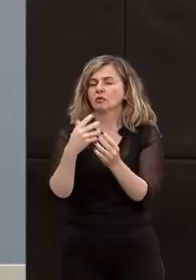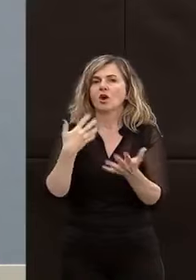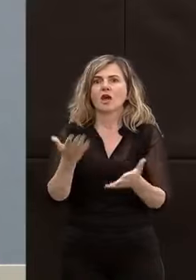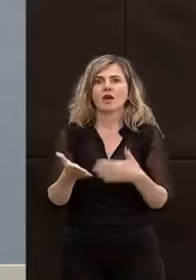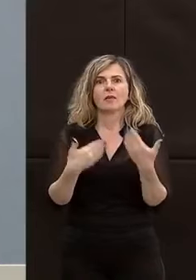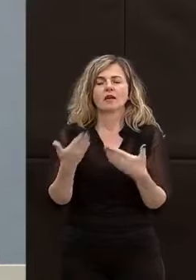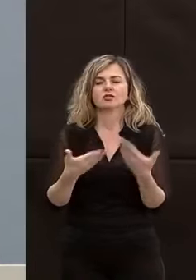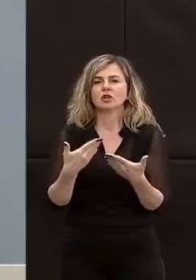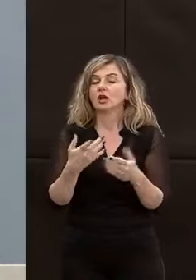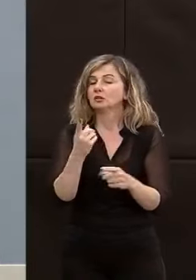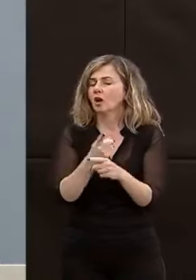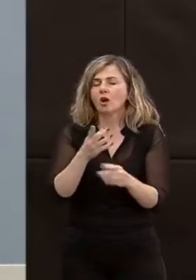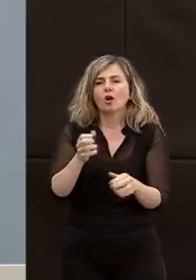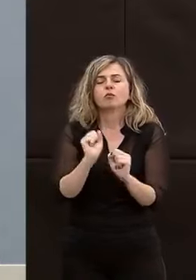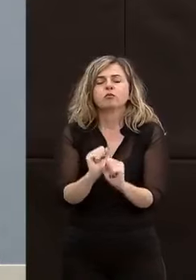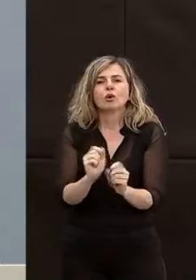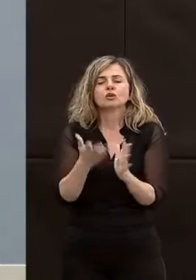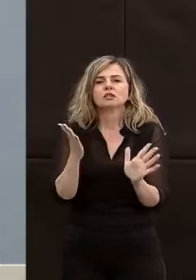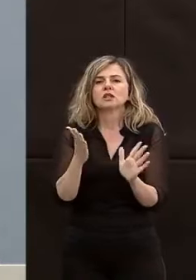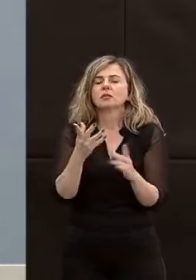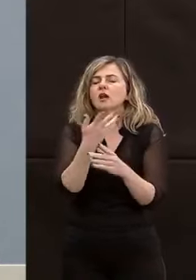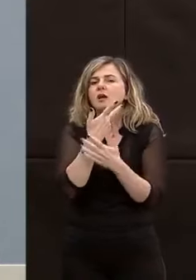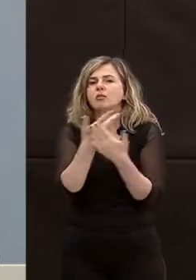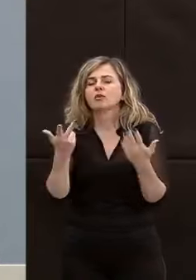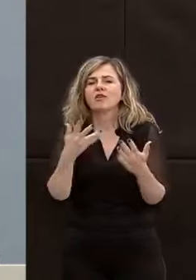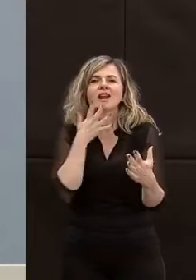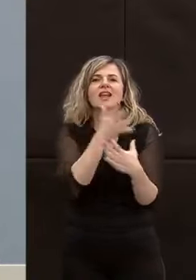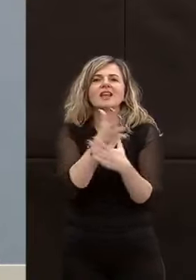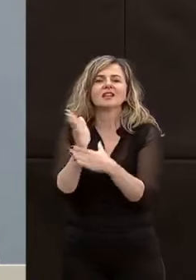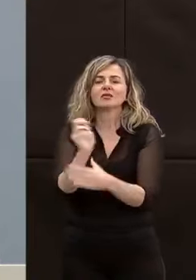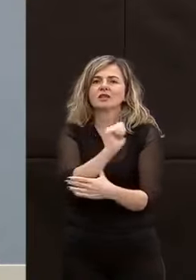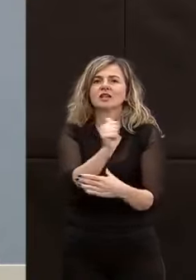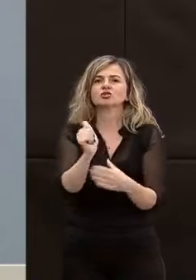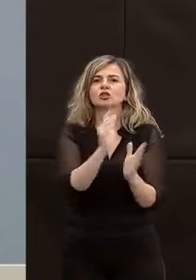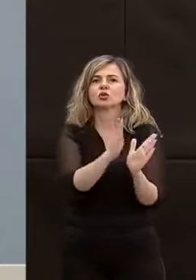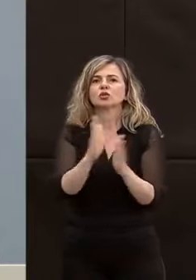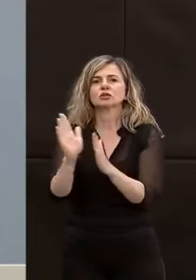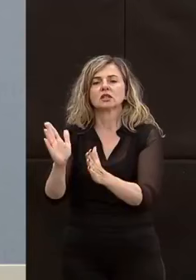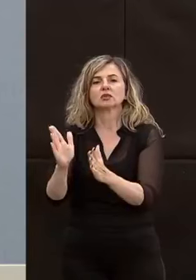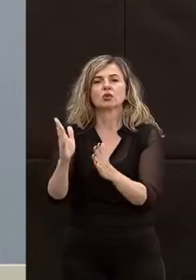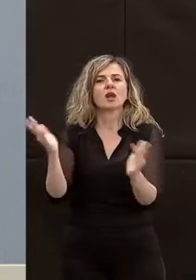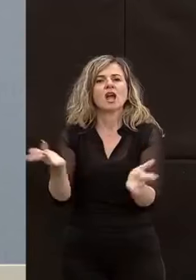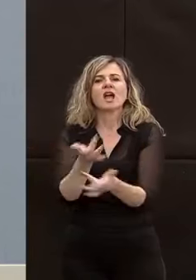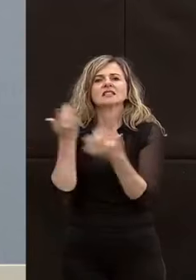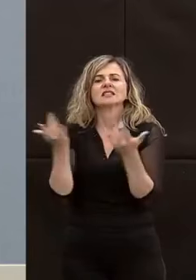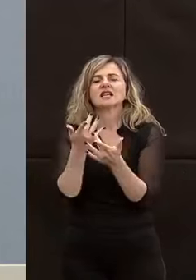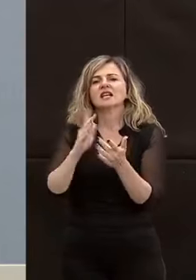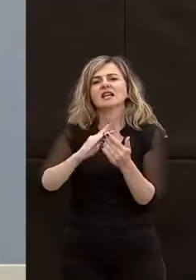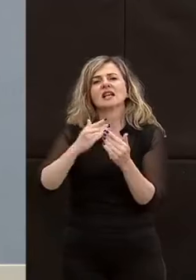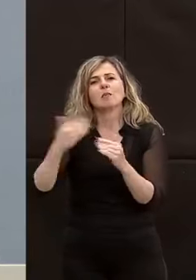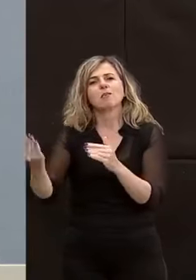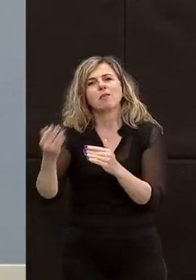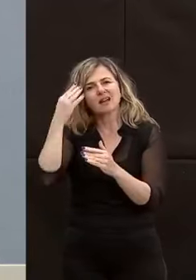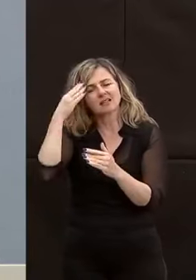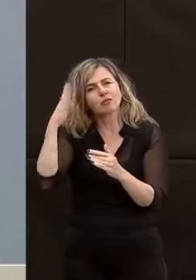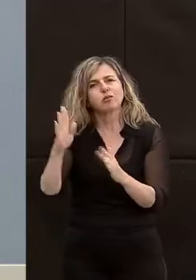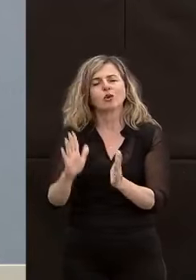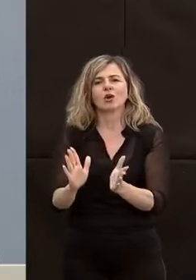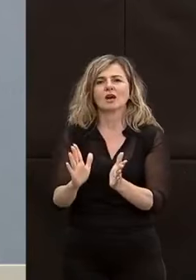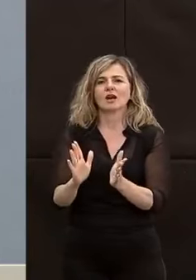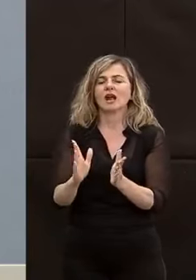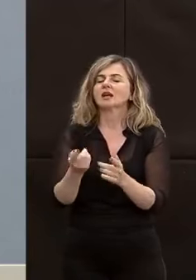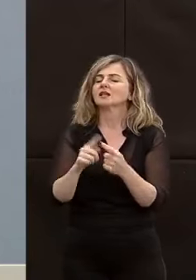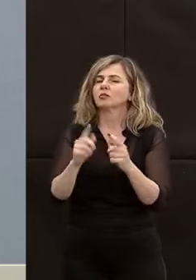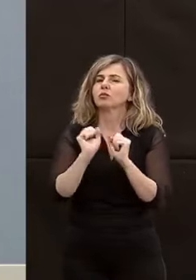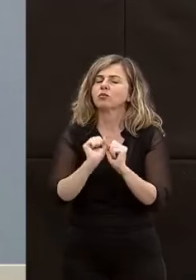quindi dobbiamo il più possibile provare ad intervenire nel singolo settore ea snellire la parte la parte burocratica il il più